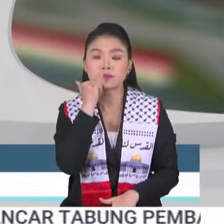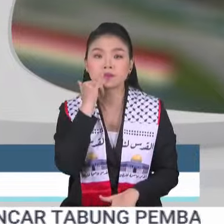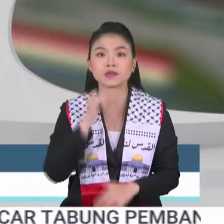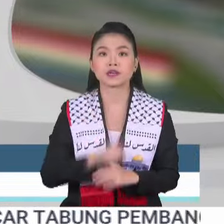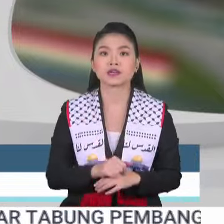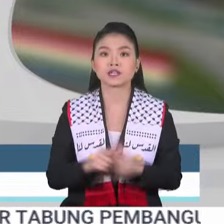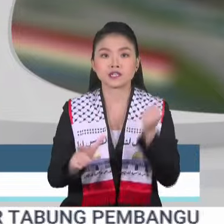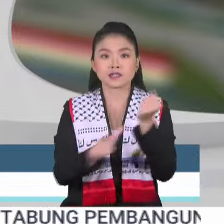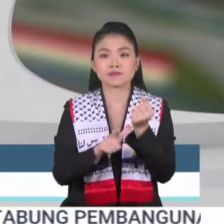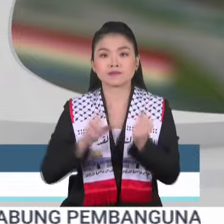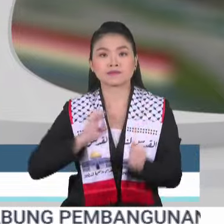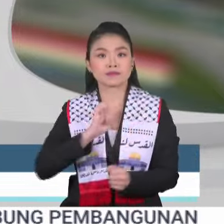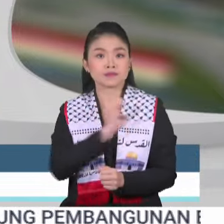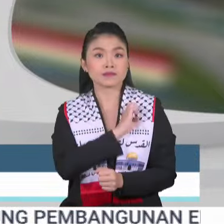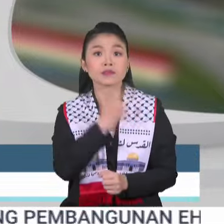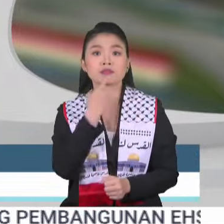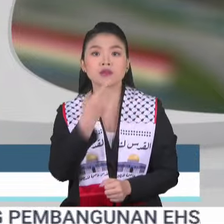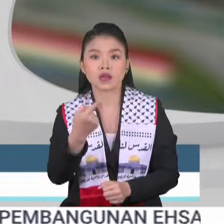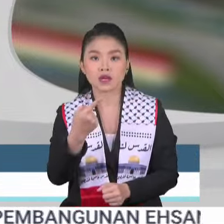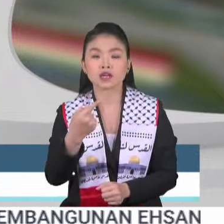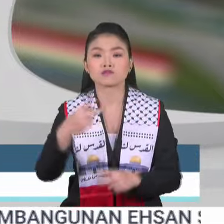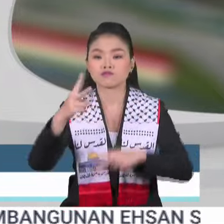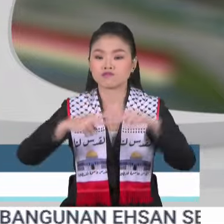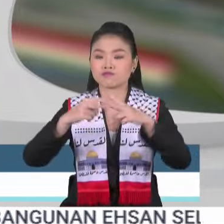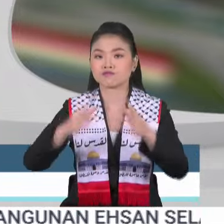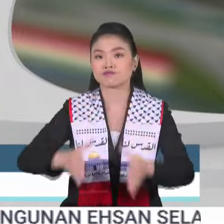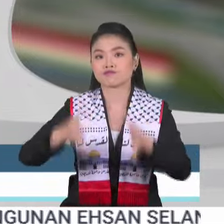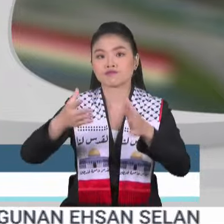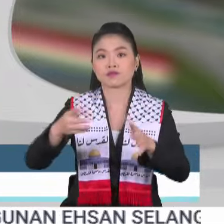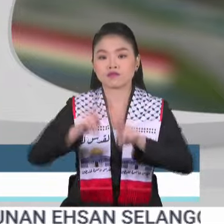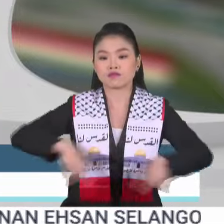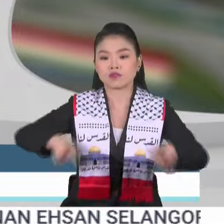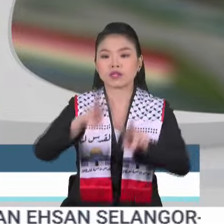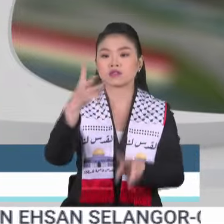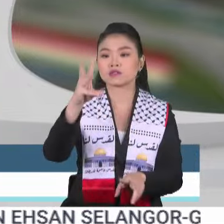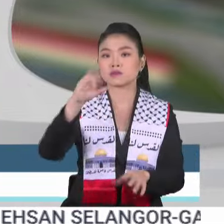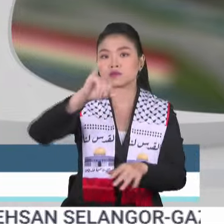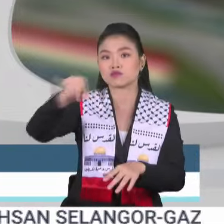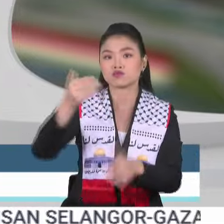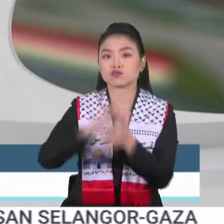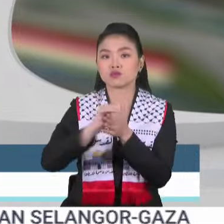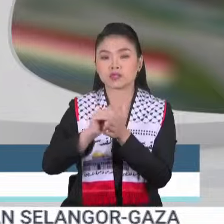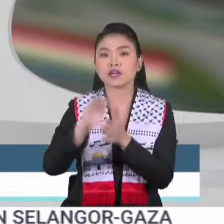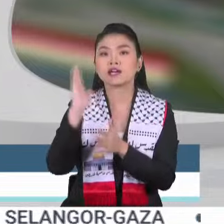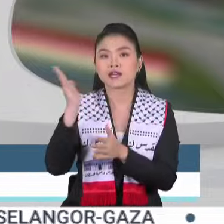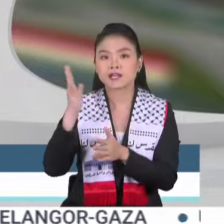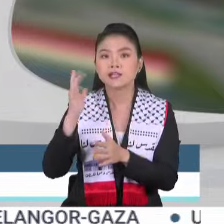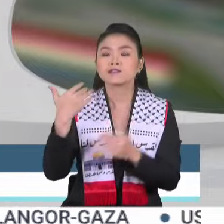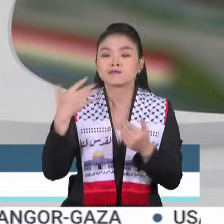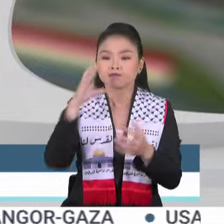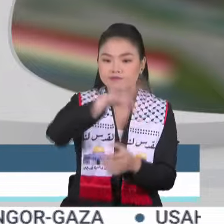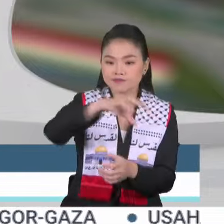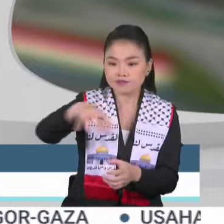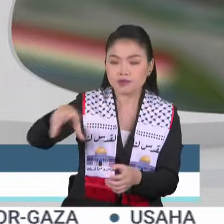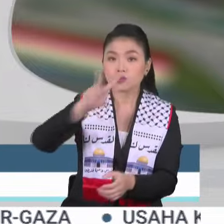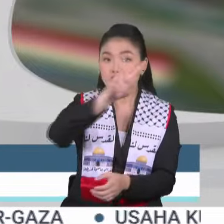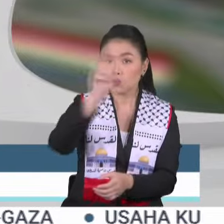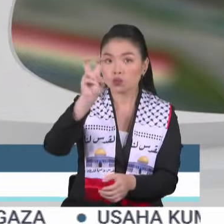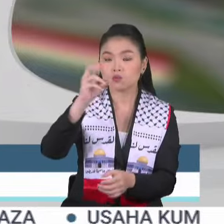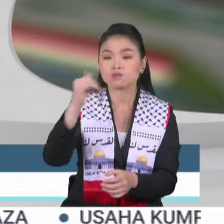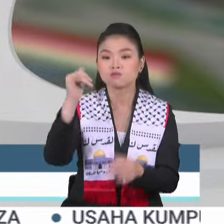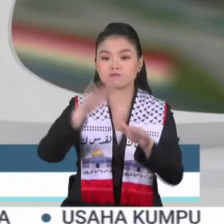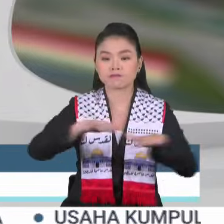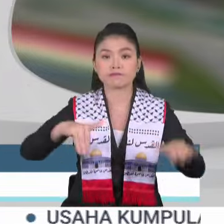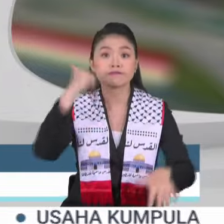Eksekutifnya, Anwar Hamzah Tohari berkata, kompleks bernilai RM16 juta itu bakal menempatkan 200 anak yatim dan dijangka siap